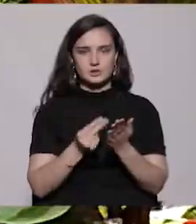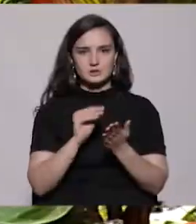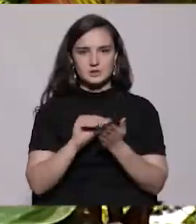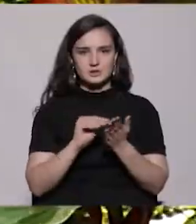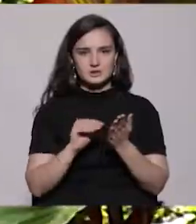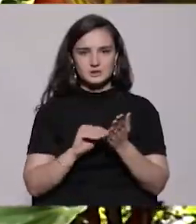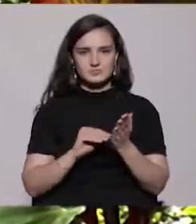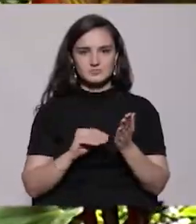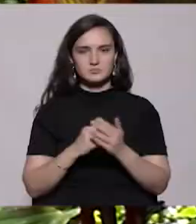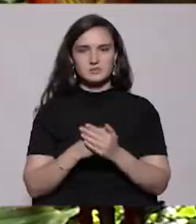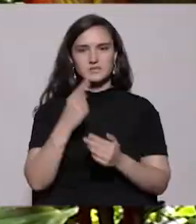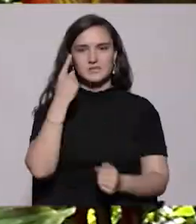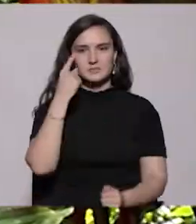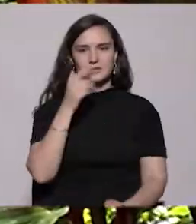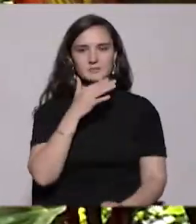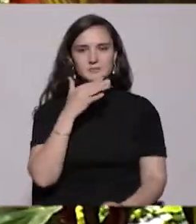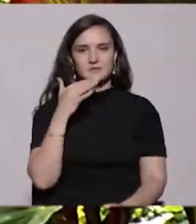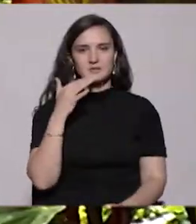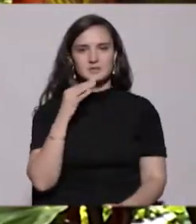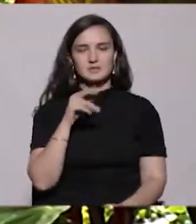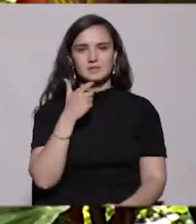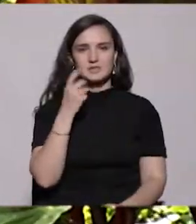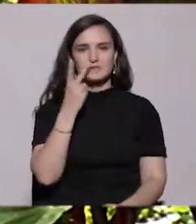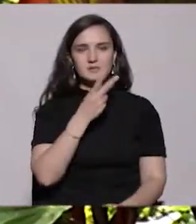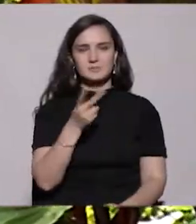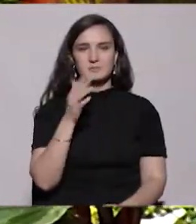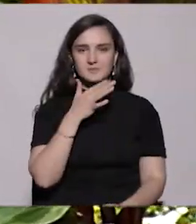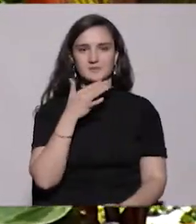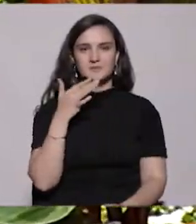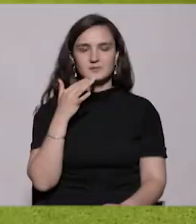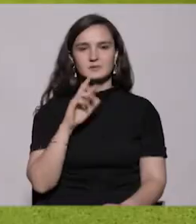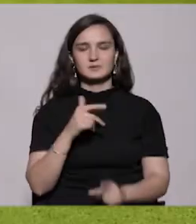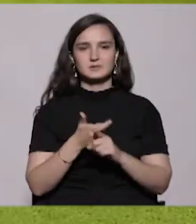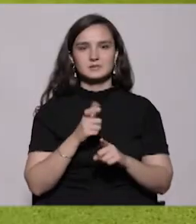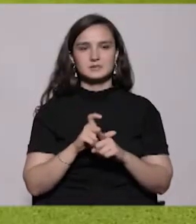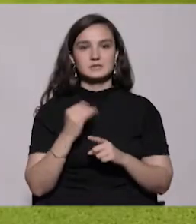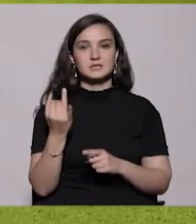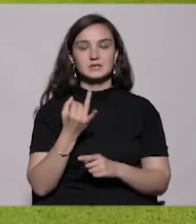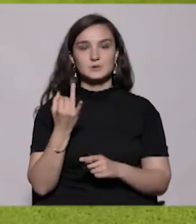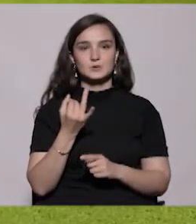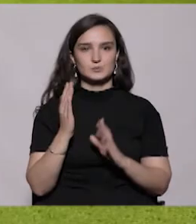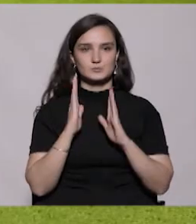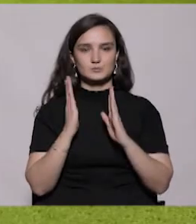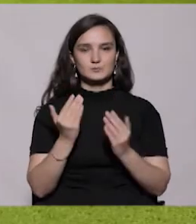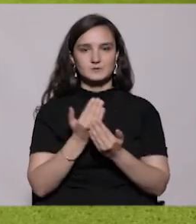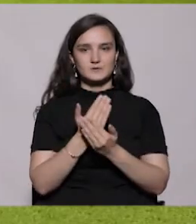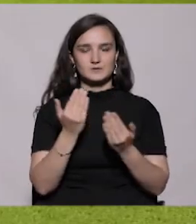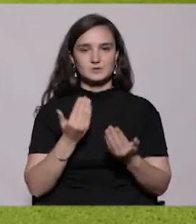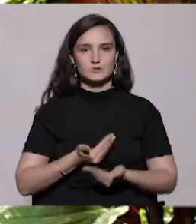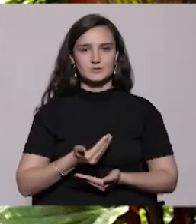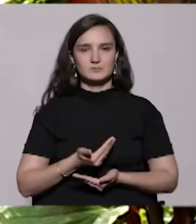ჩახატეთ, იფიქრეთ ბევრი, დათვალიერეთ ბევრი და ძალიან საინტერესოს გახდით ამით